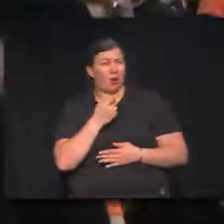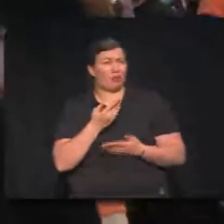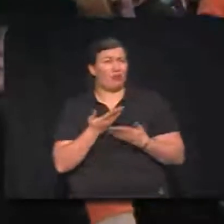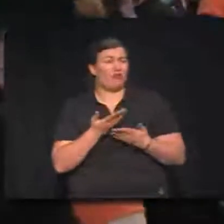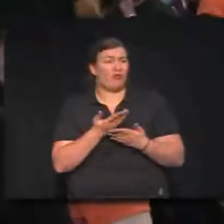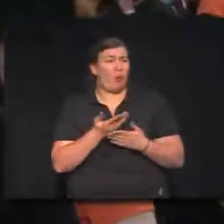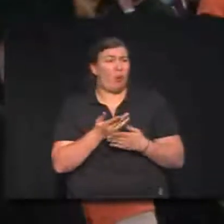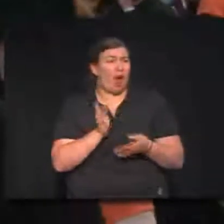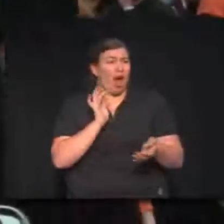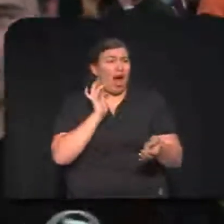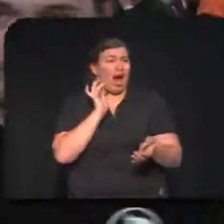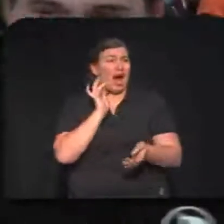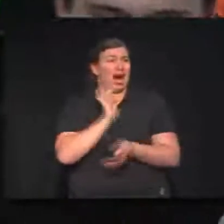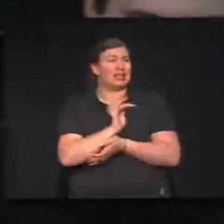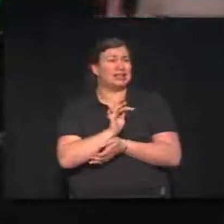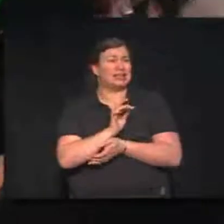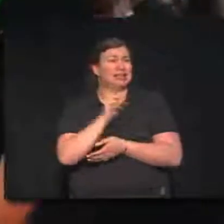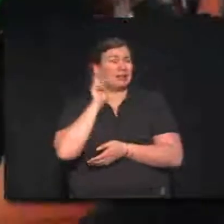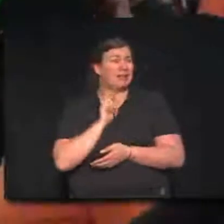lassen